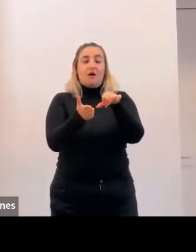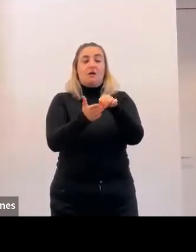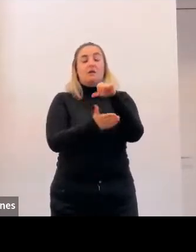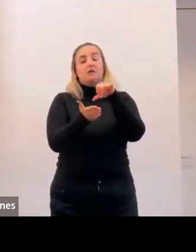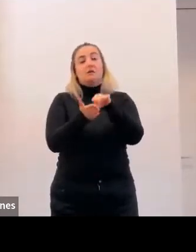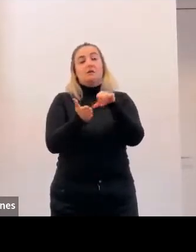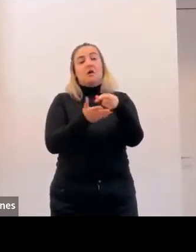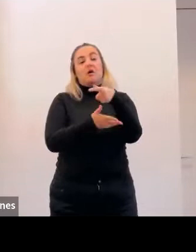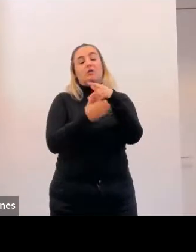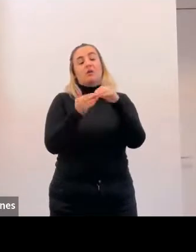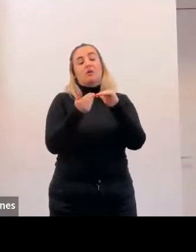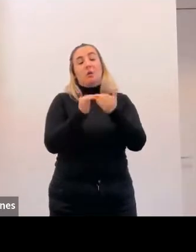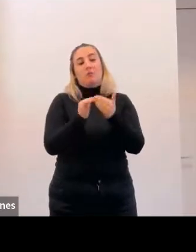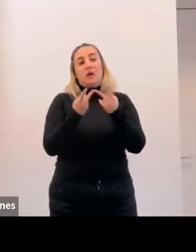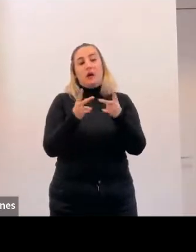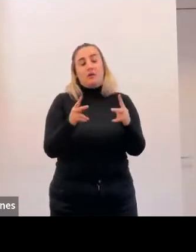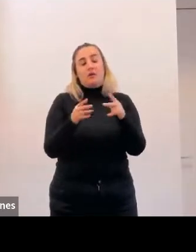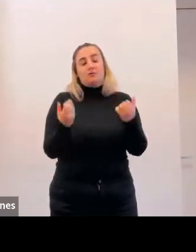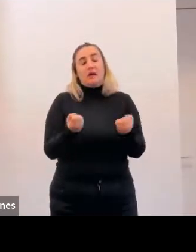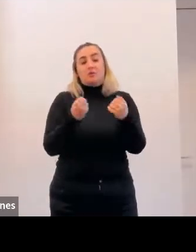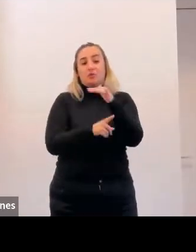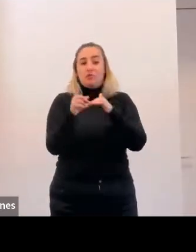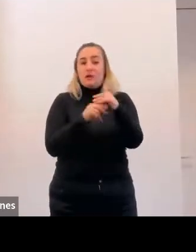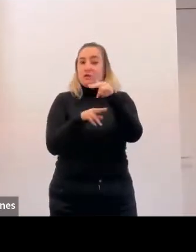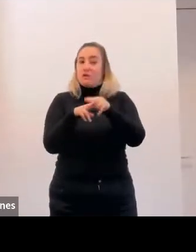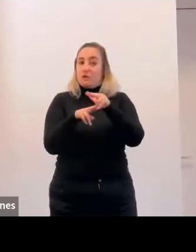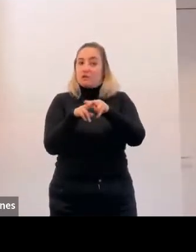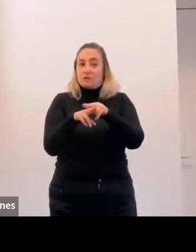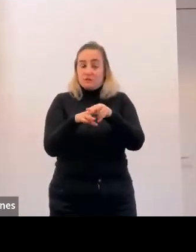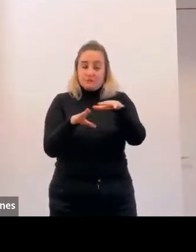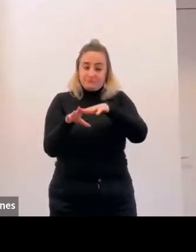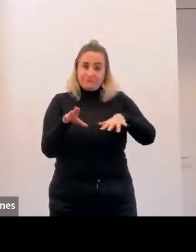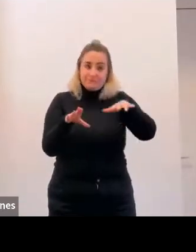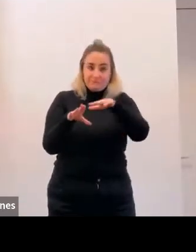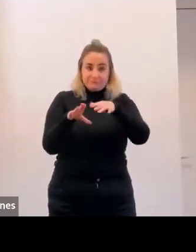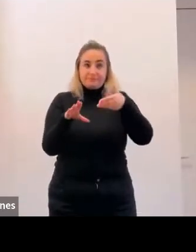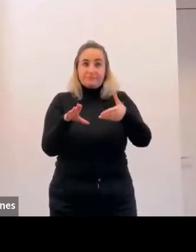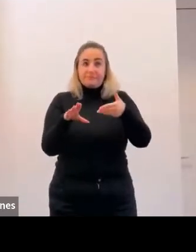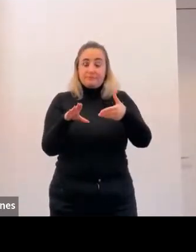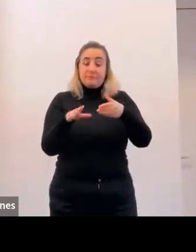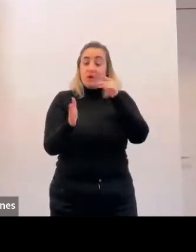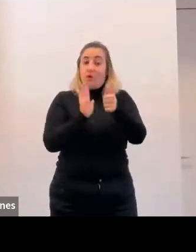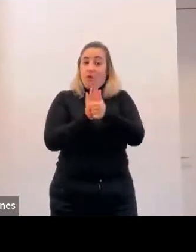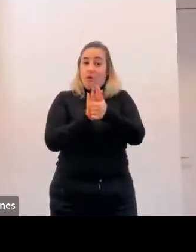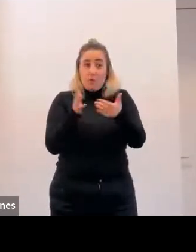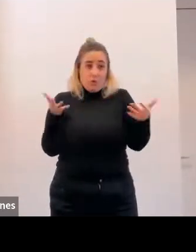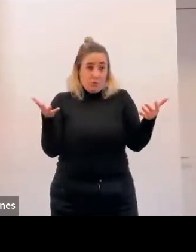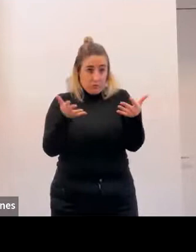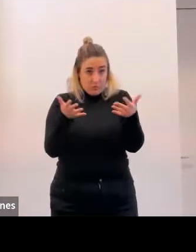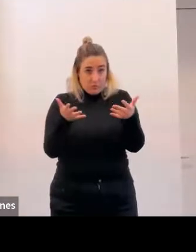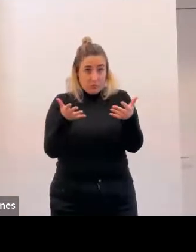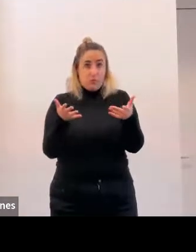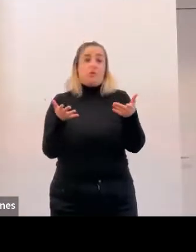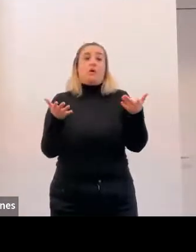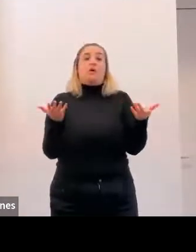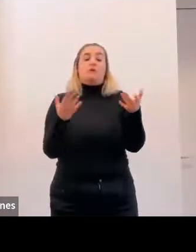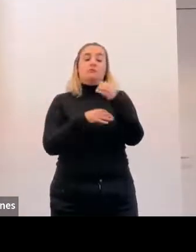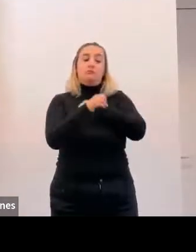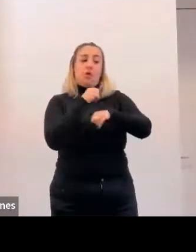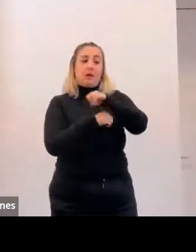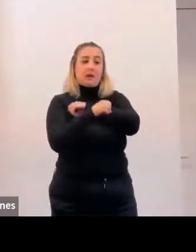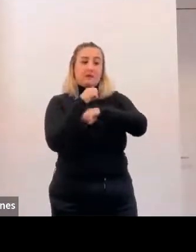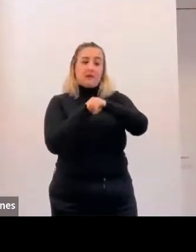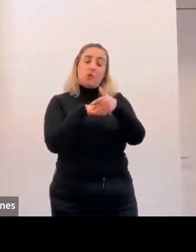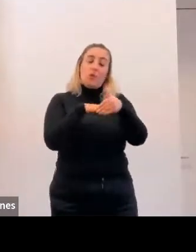de Nancy a jusqu'à présent, vous le savez, en charge d'animer et de coordonner sur le territoire communal la mise en œuvre